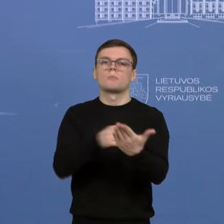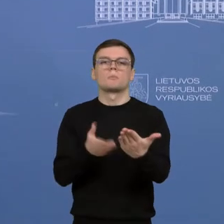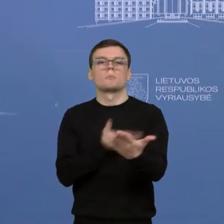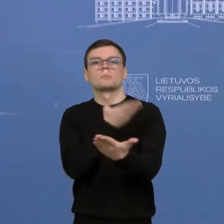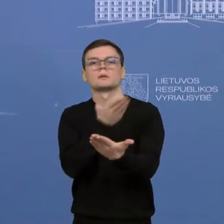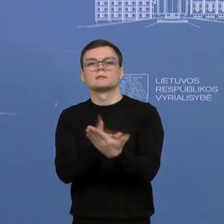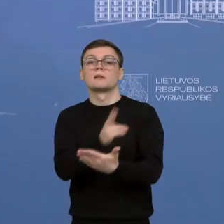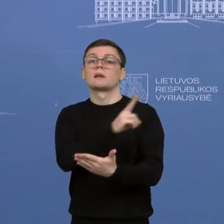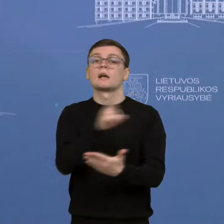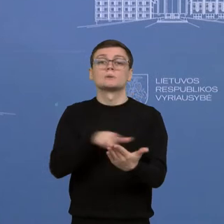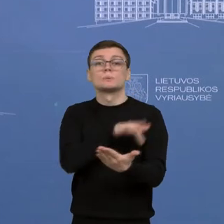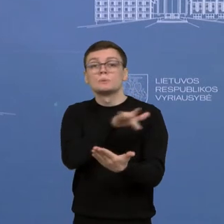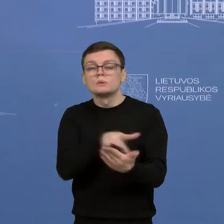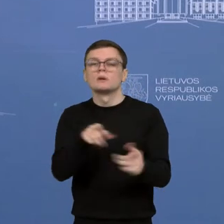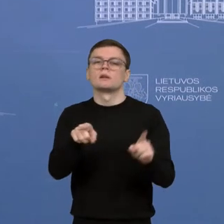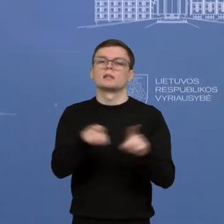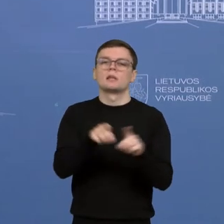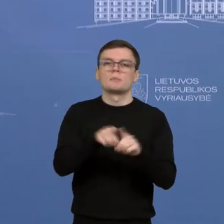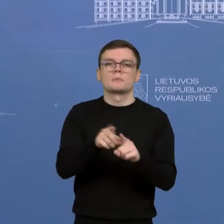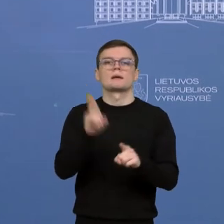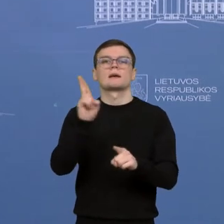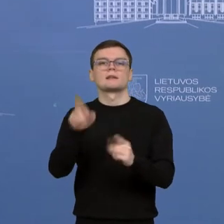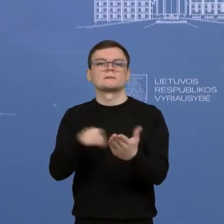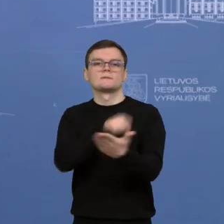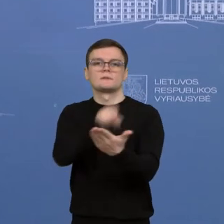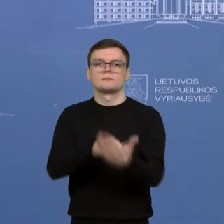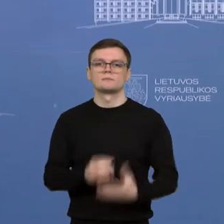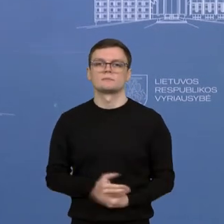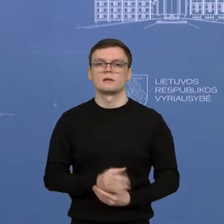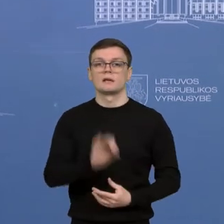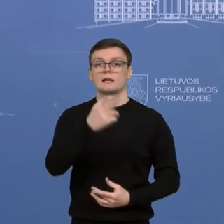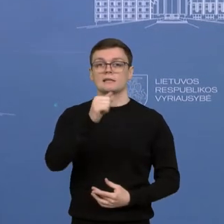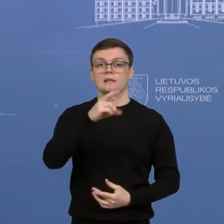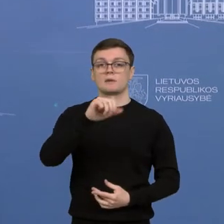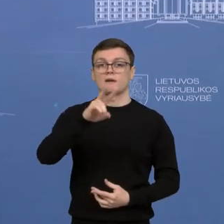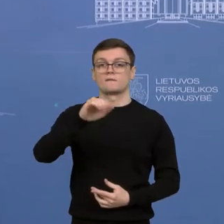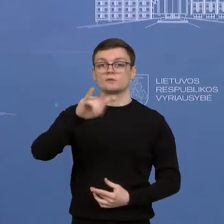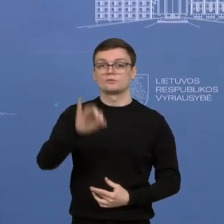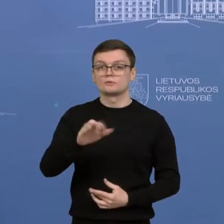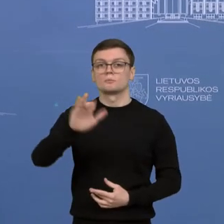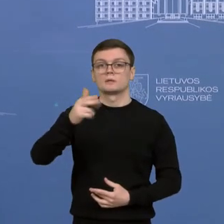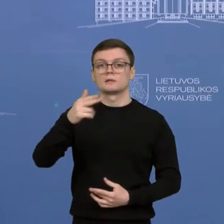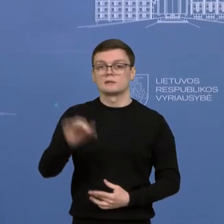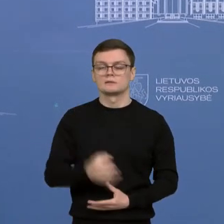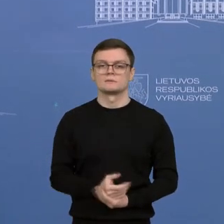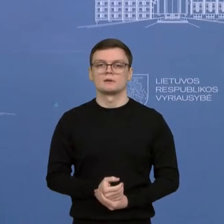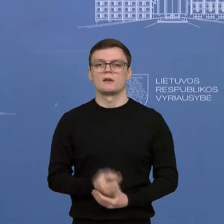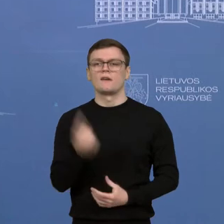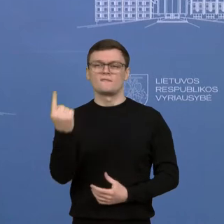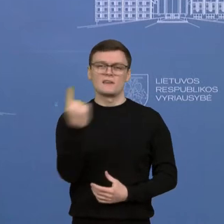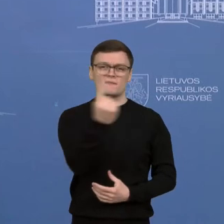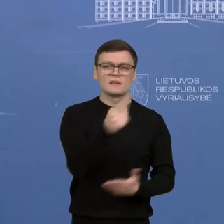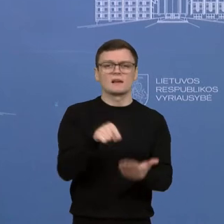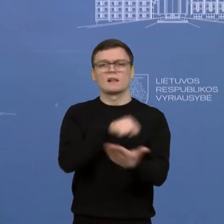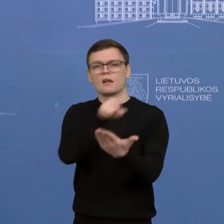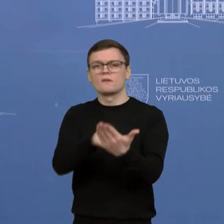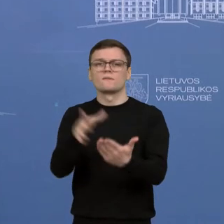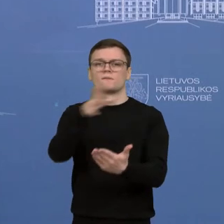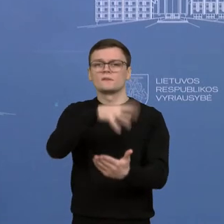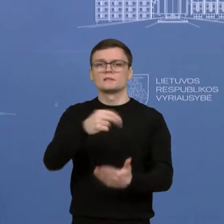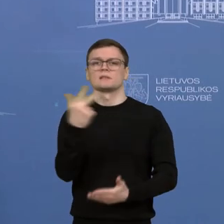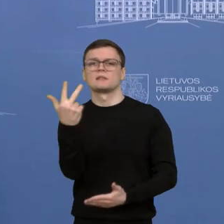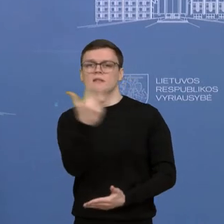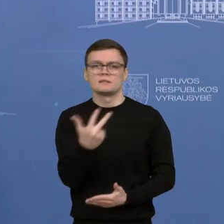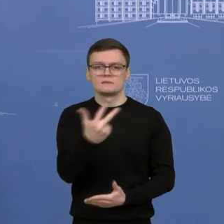klausimą. Giedrius Gaidamavičius iš BNS, iš kart, nu, kiek po vieną klausimą visoms trims